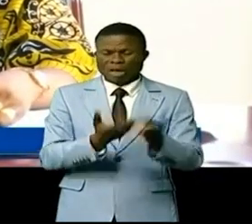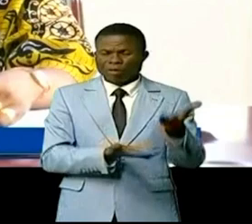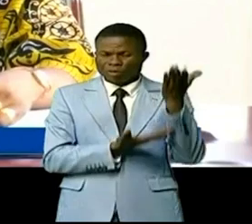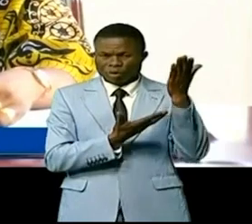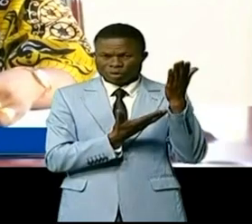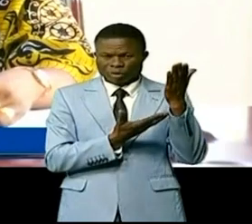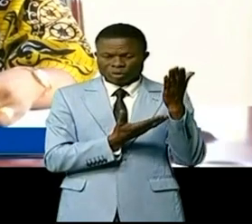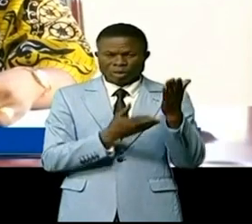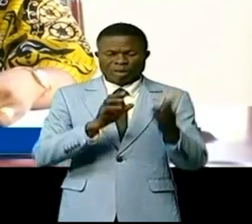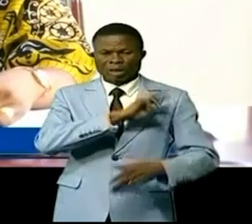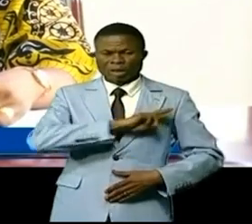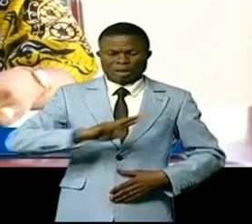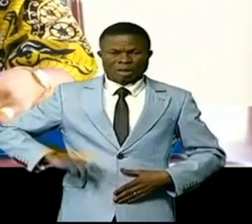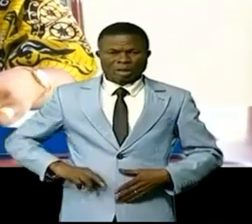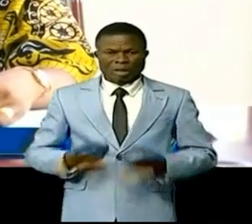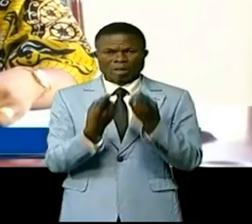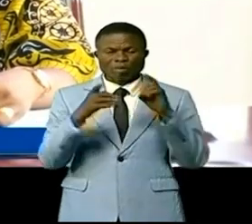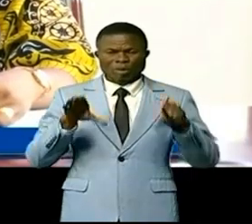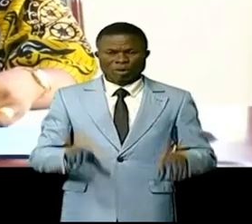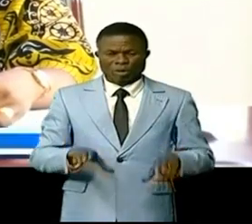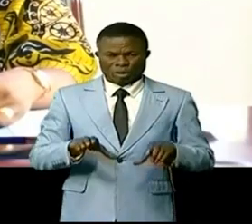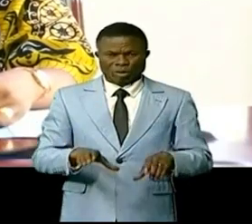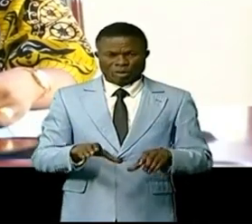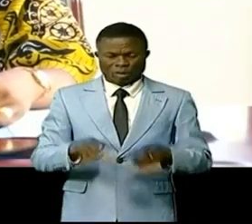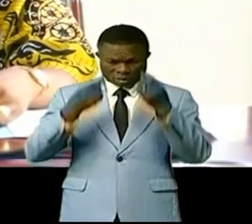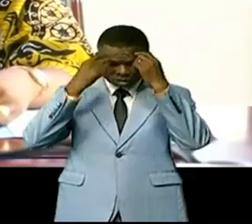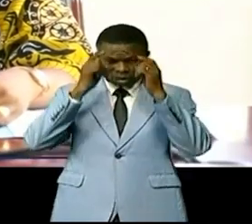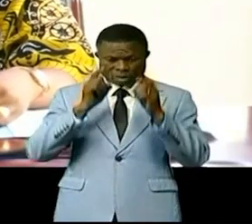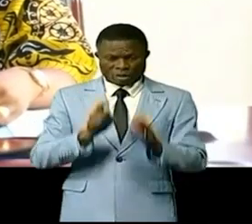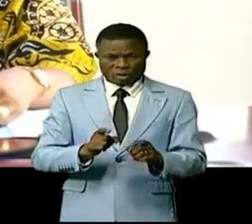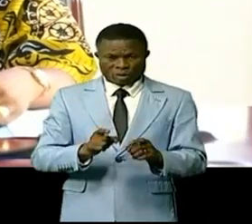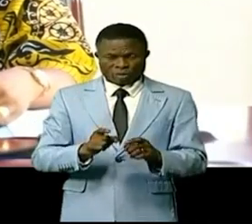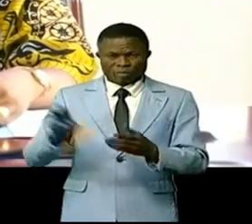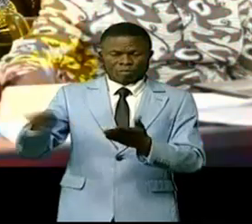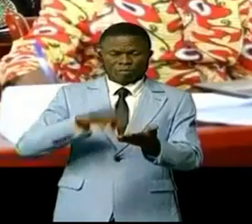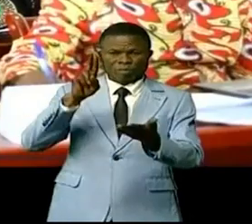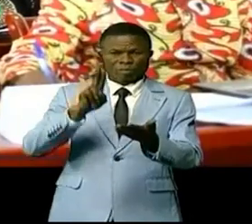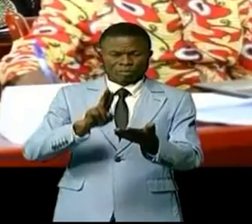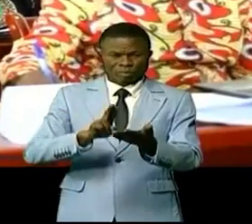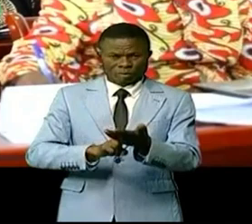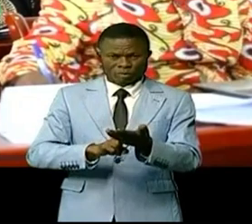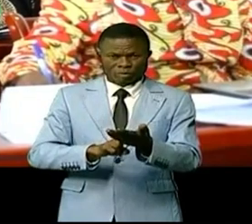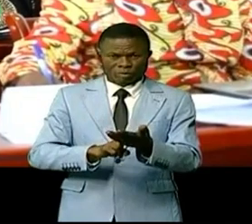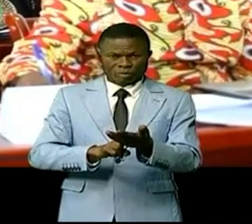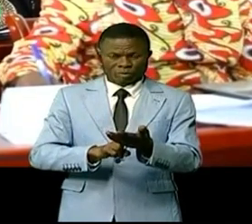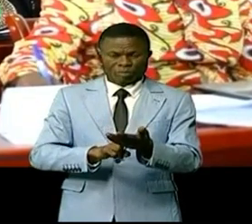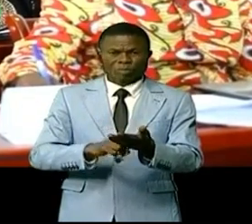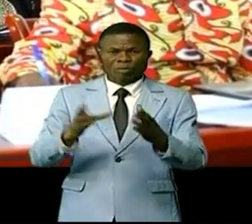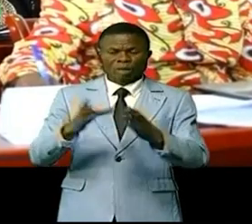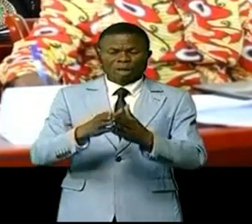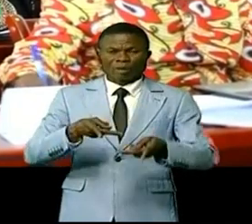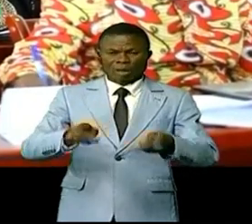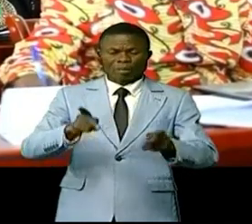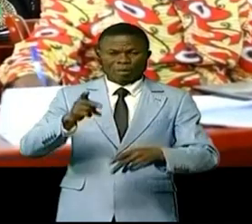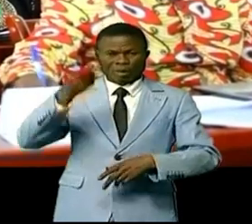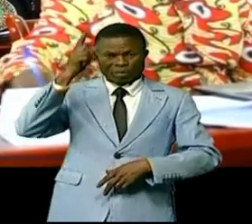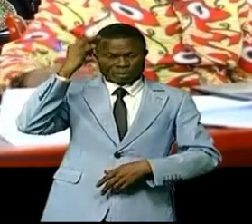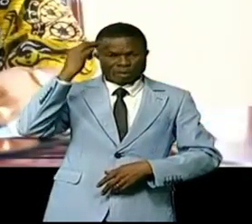République démocratique du Congo a pris l'engagement à travers la signature par le Premier ministre du